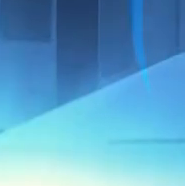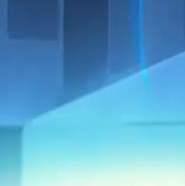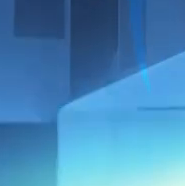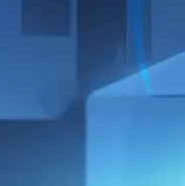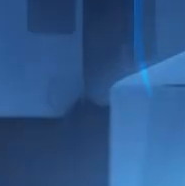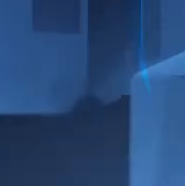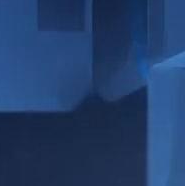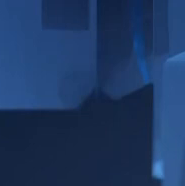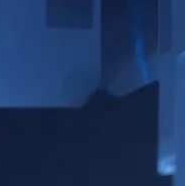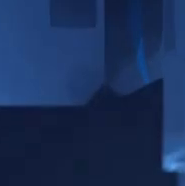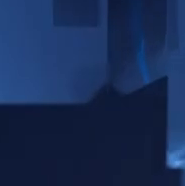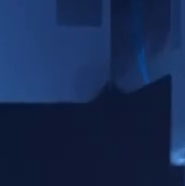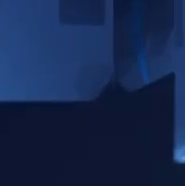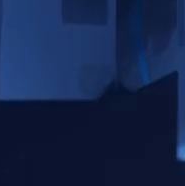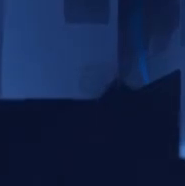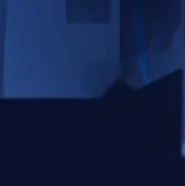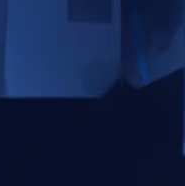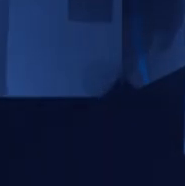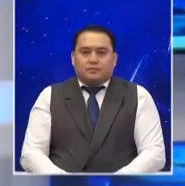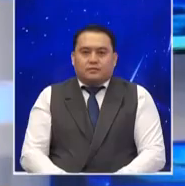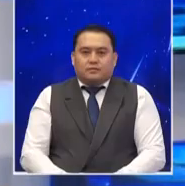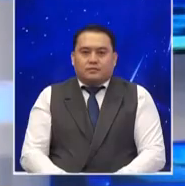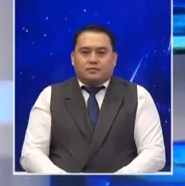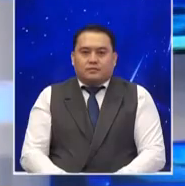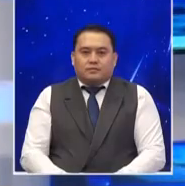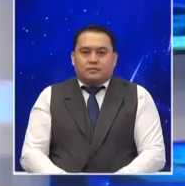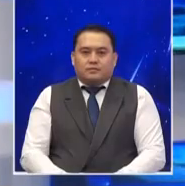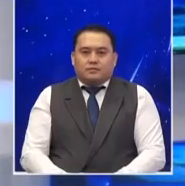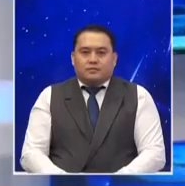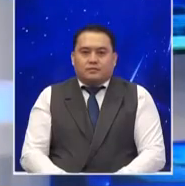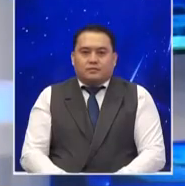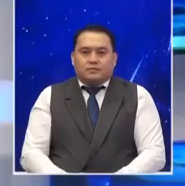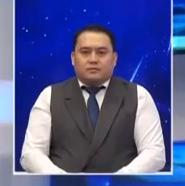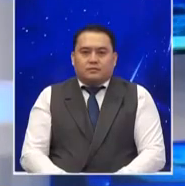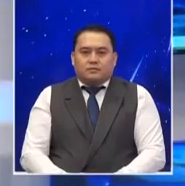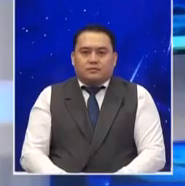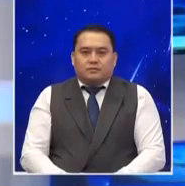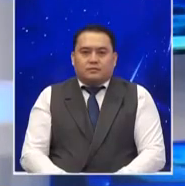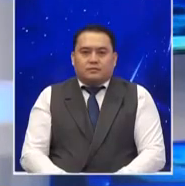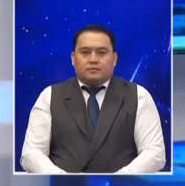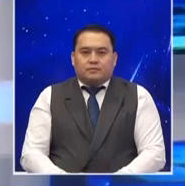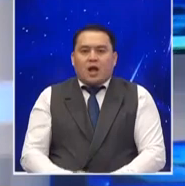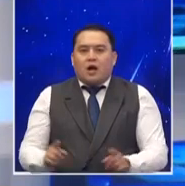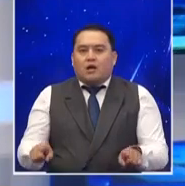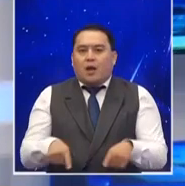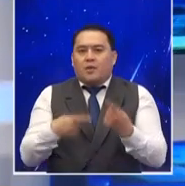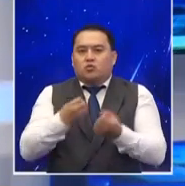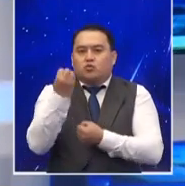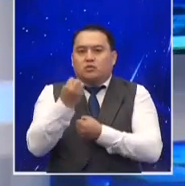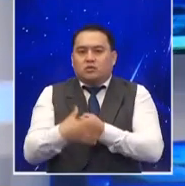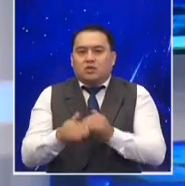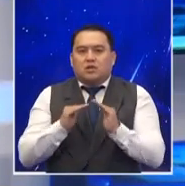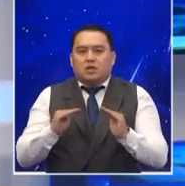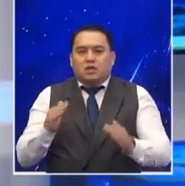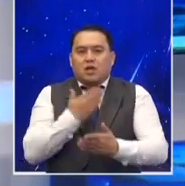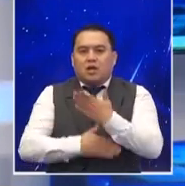Касымжанула, Аманжол Жункешев, телеканал ЖТСУ. Доступная терапия. Реабилитационный центр для